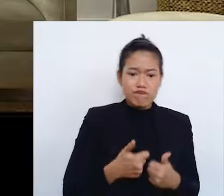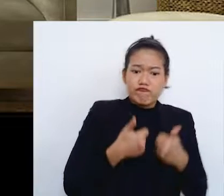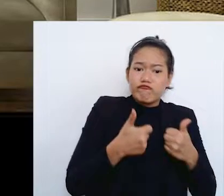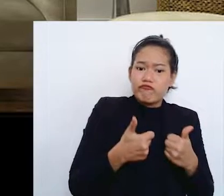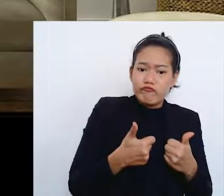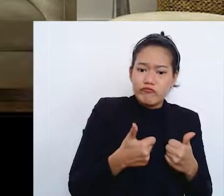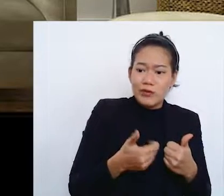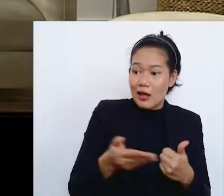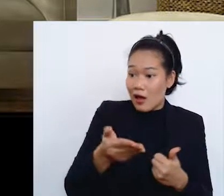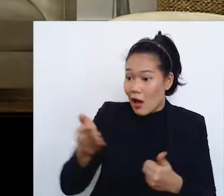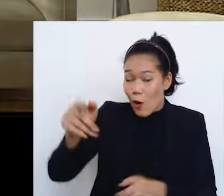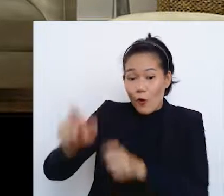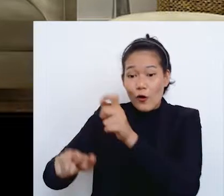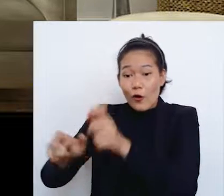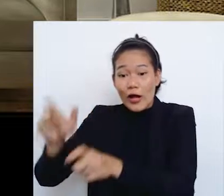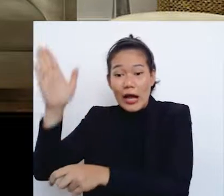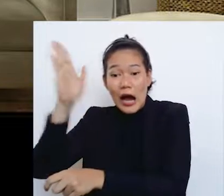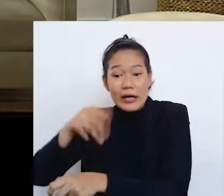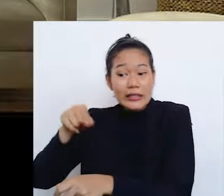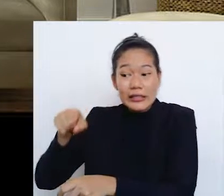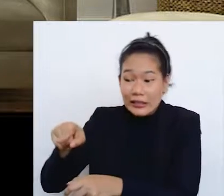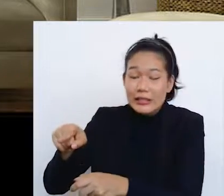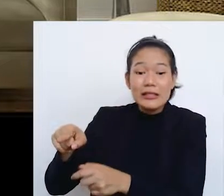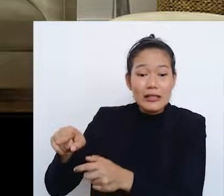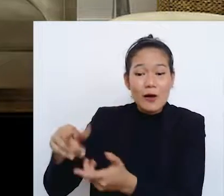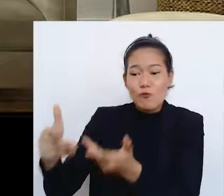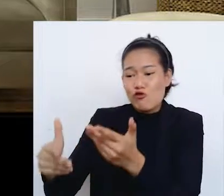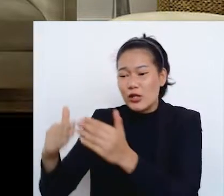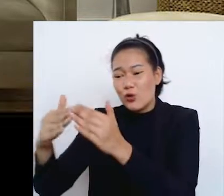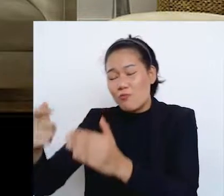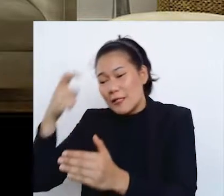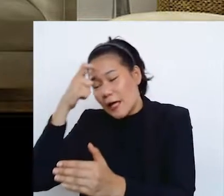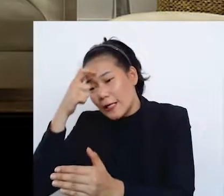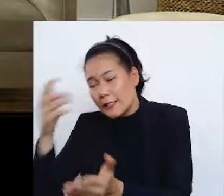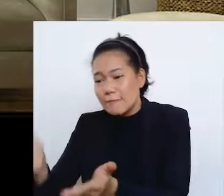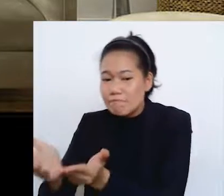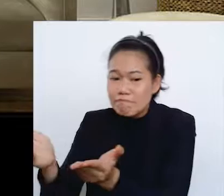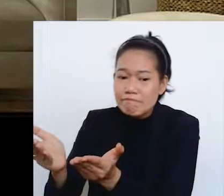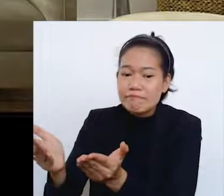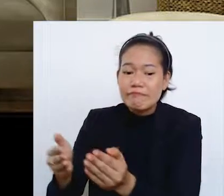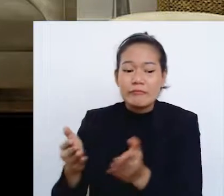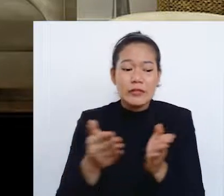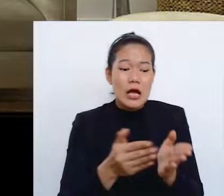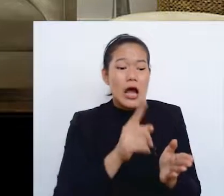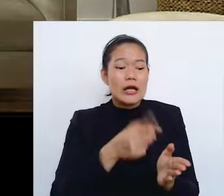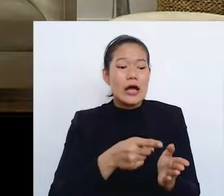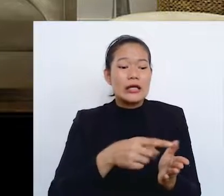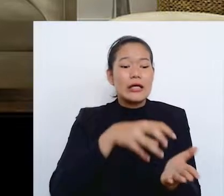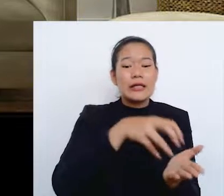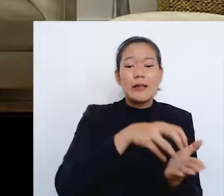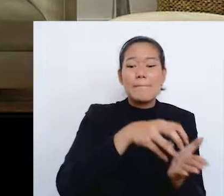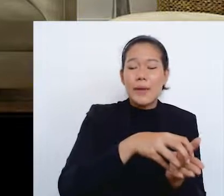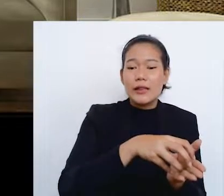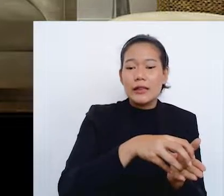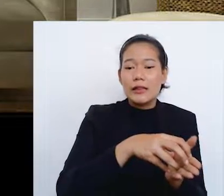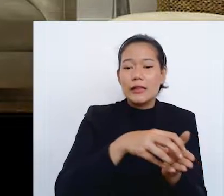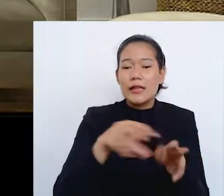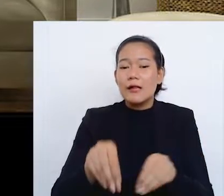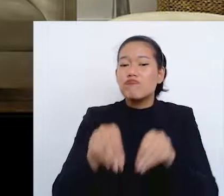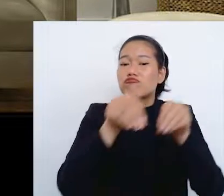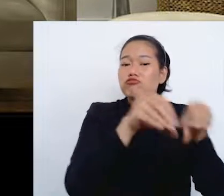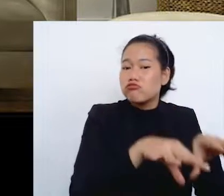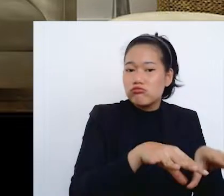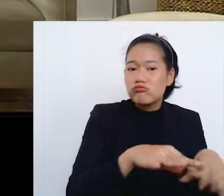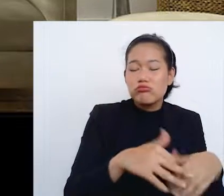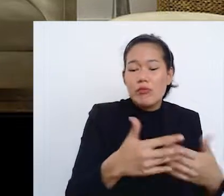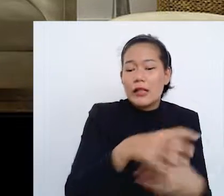saya. Mereka yang hari ini, mereka ada di rumah sakit, mereka ada di shelter,